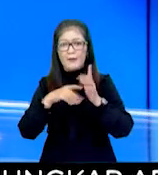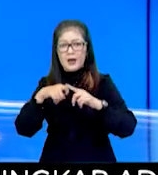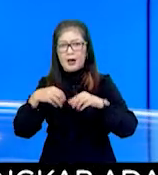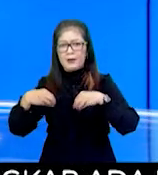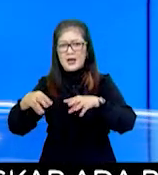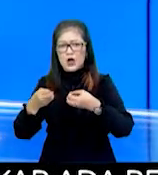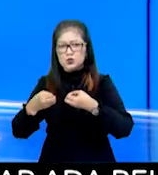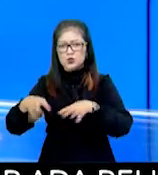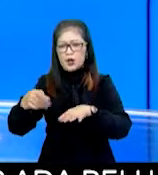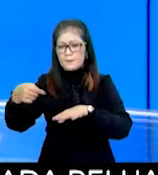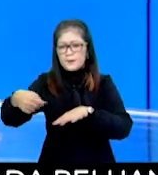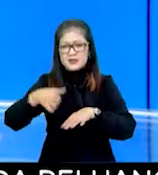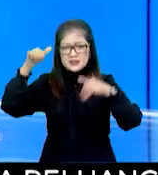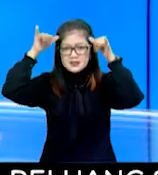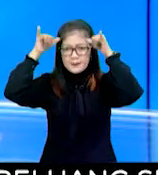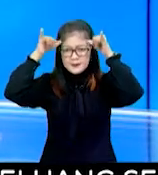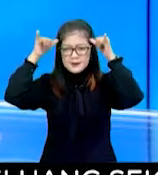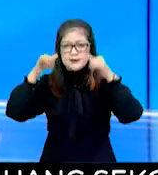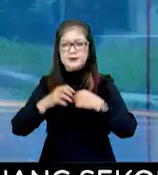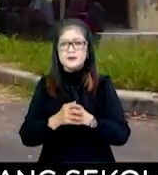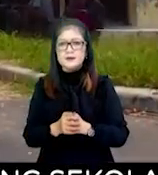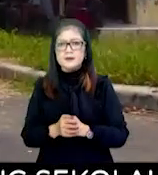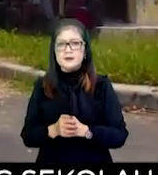sapi-sapi yang bergejala.